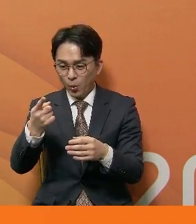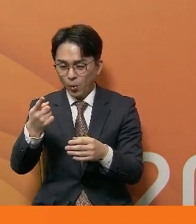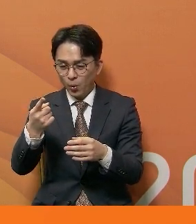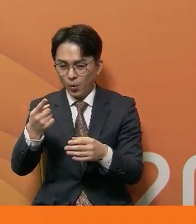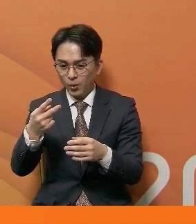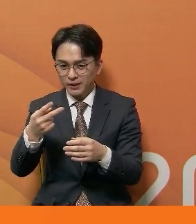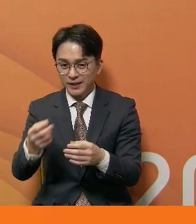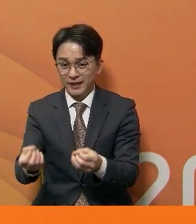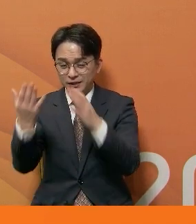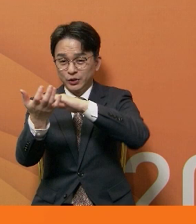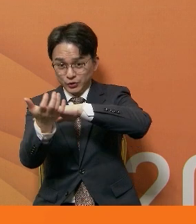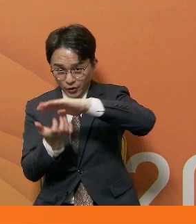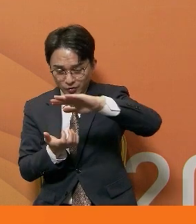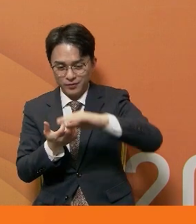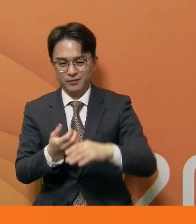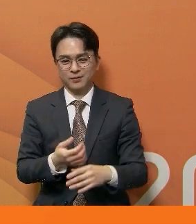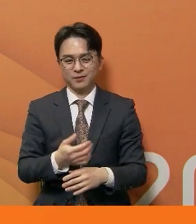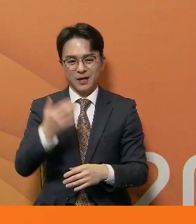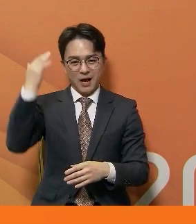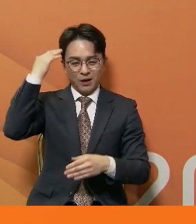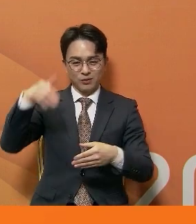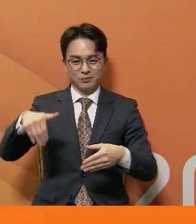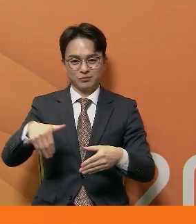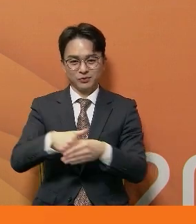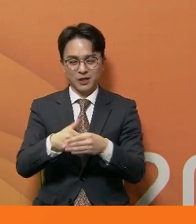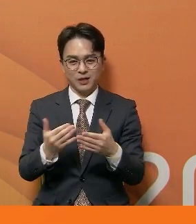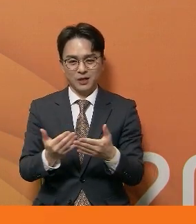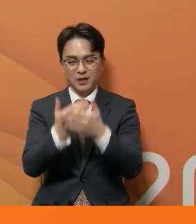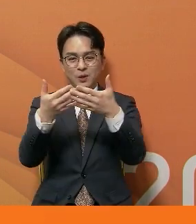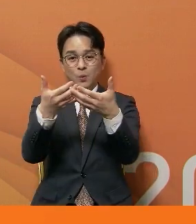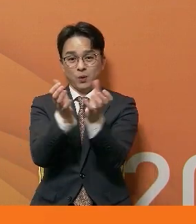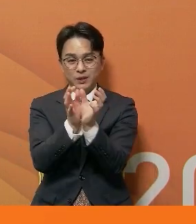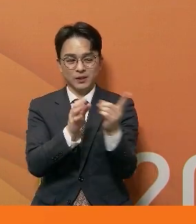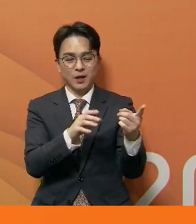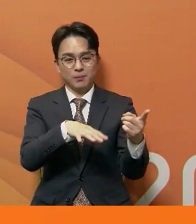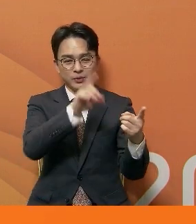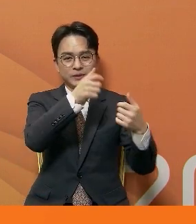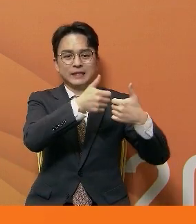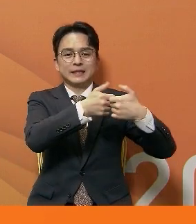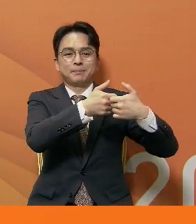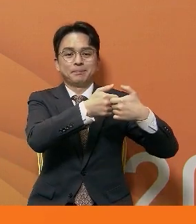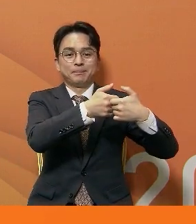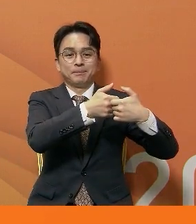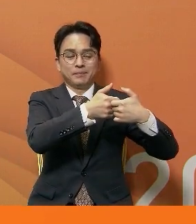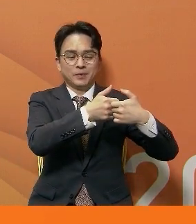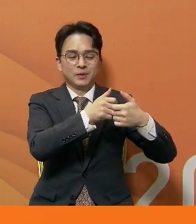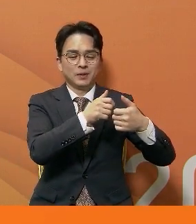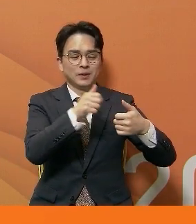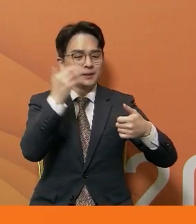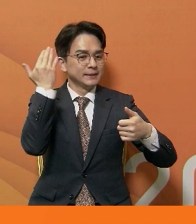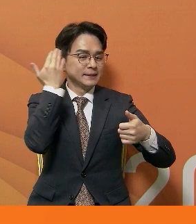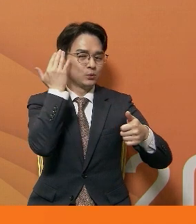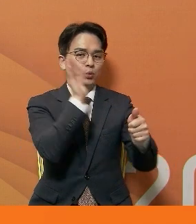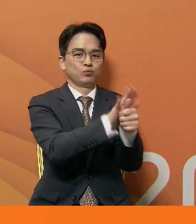컨설턴트가 붙어서 어떤 영향을 키워줬을 때 극대화를 시킬 수 있는지에 대해서 저희가 우선 사전 검토를 하기 때문에